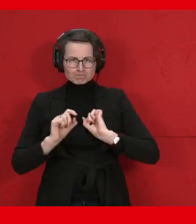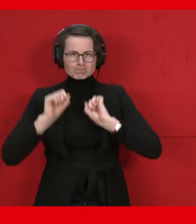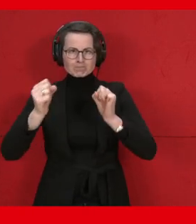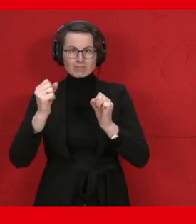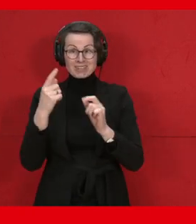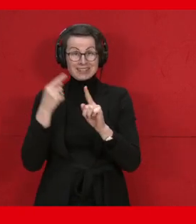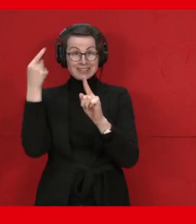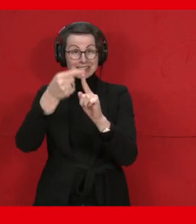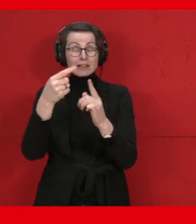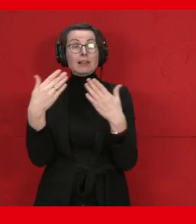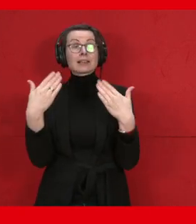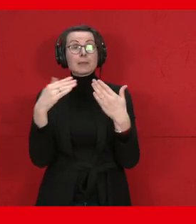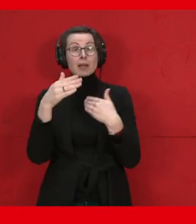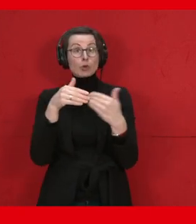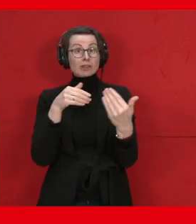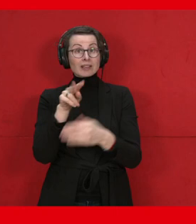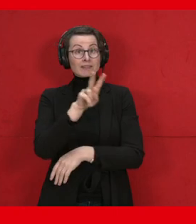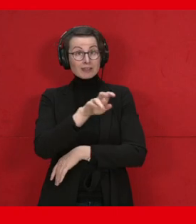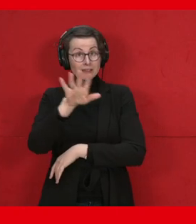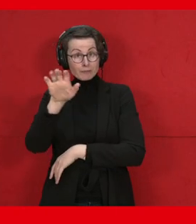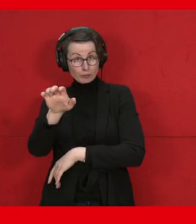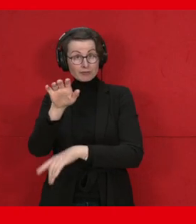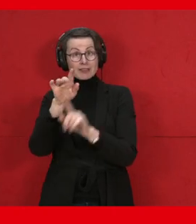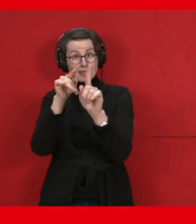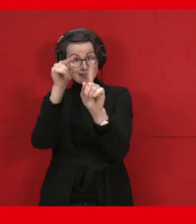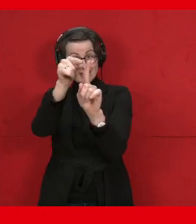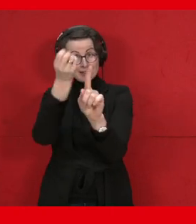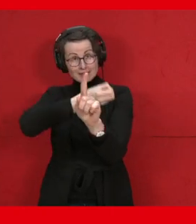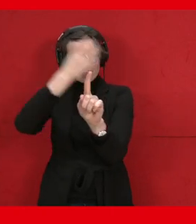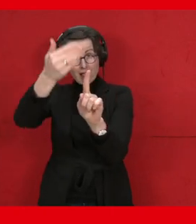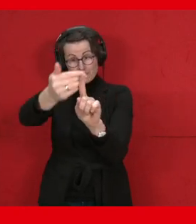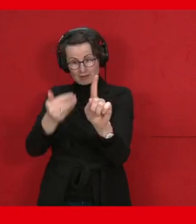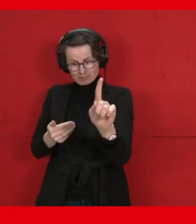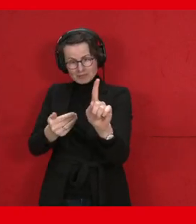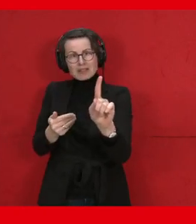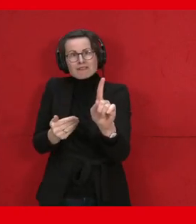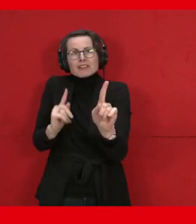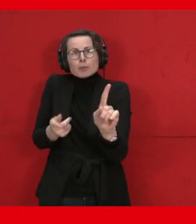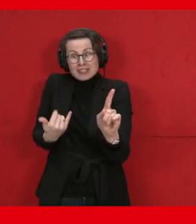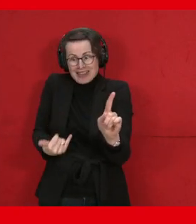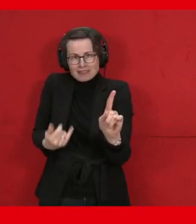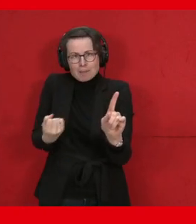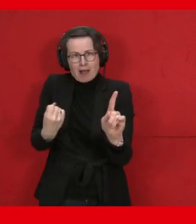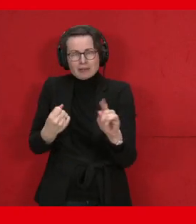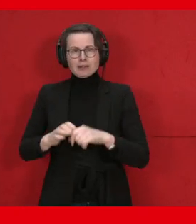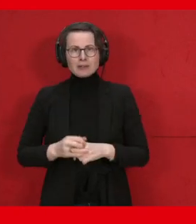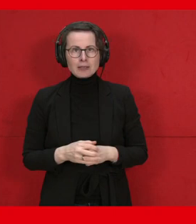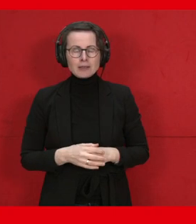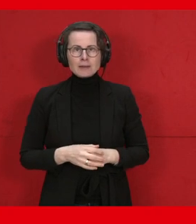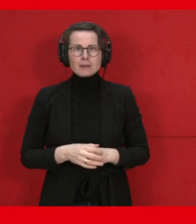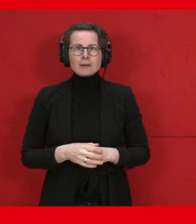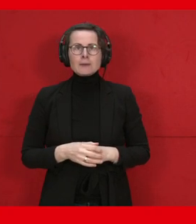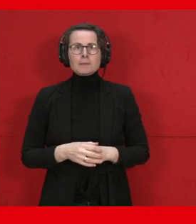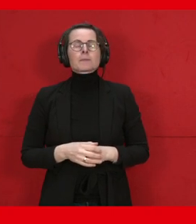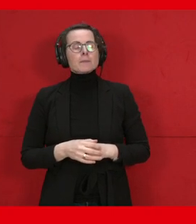Ziel Klimaneutralität 2050 vor Augen. Was muss denn jetzt sofort gemacht werden? Ja, zunächst